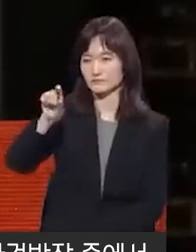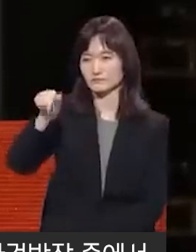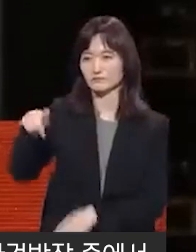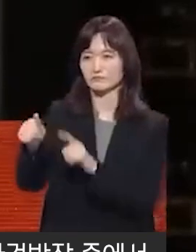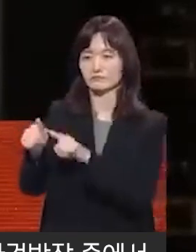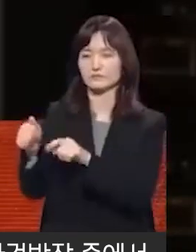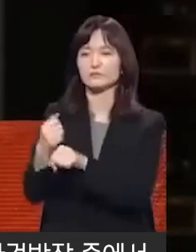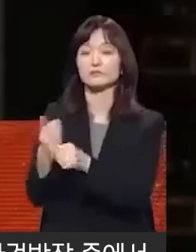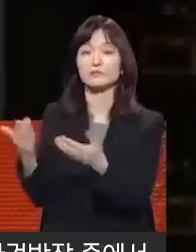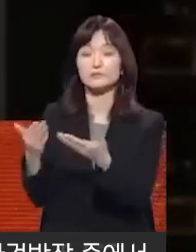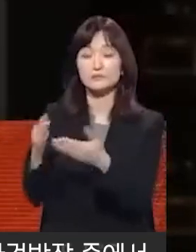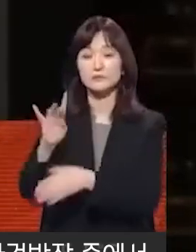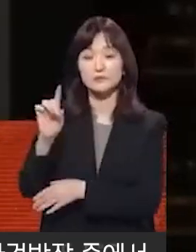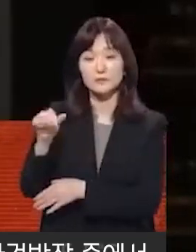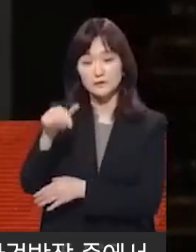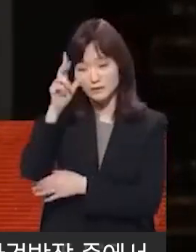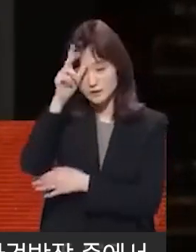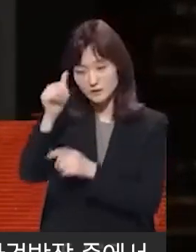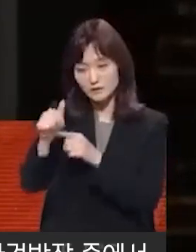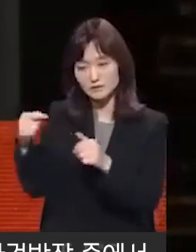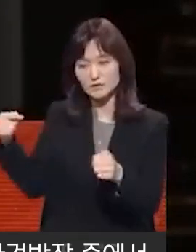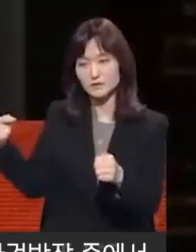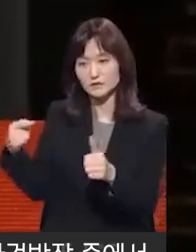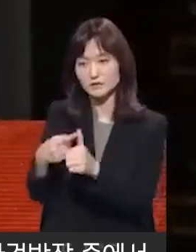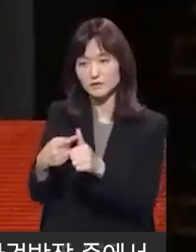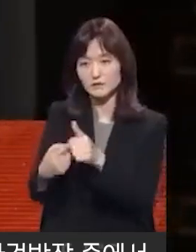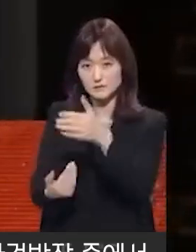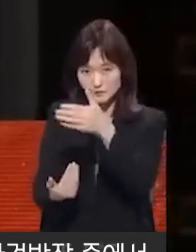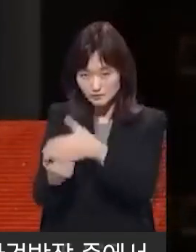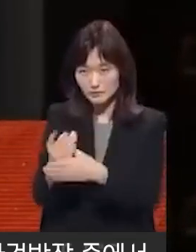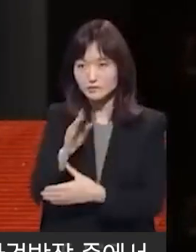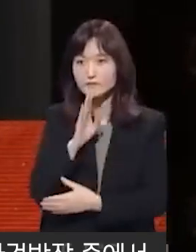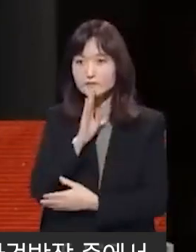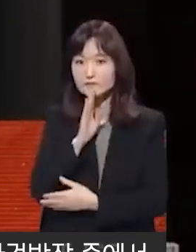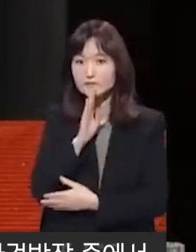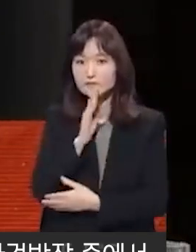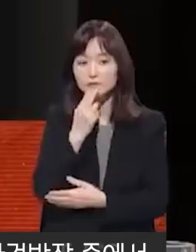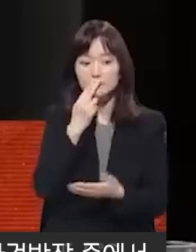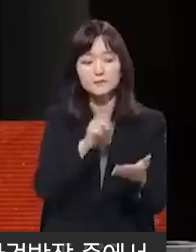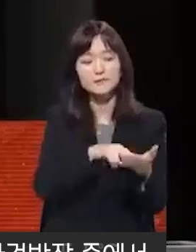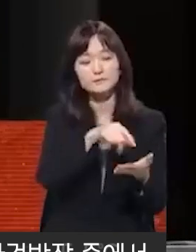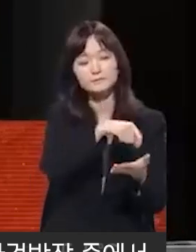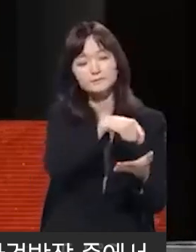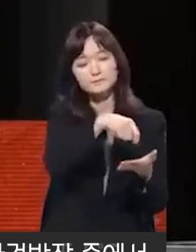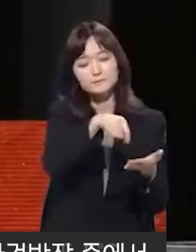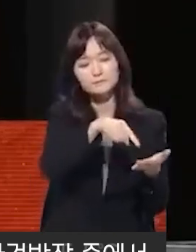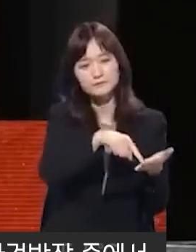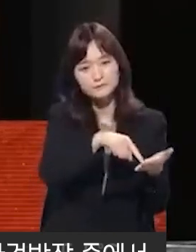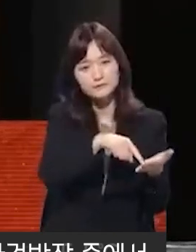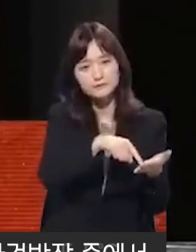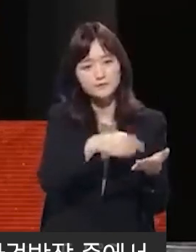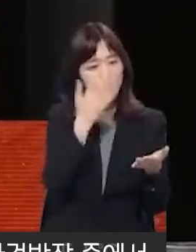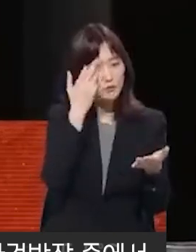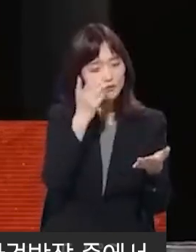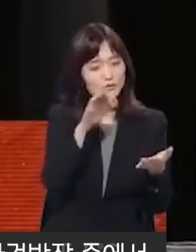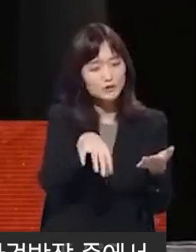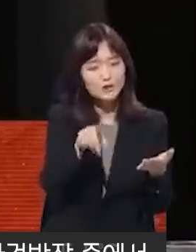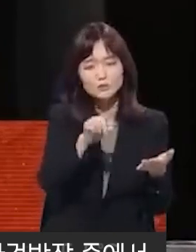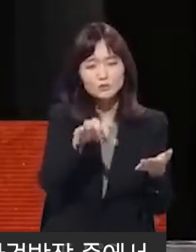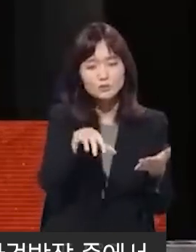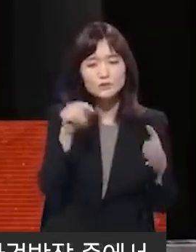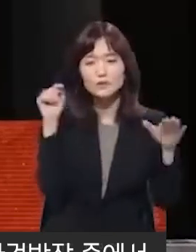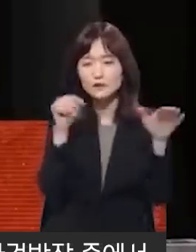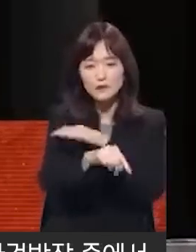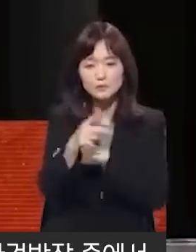지시다. 그 백경사 살해 사건. 그리고 실제 편지를 써요. 어디 그 울산에 어디 가보면은 그 총이 있을 거다. 아,